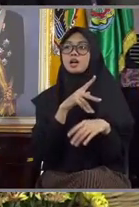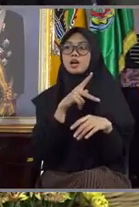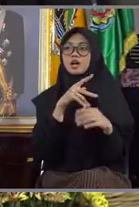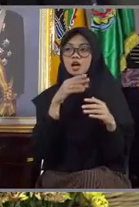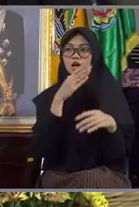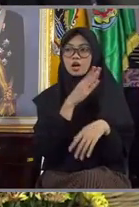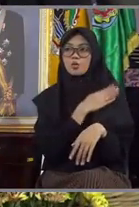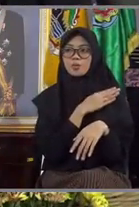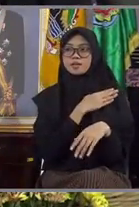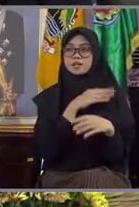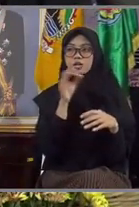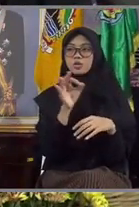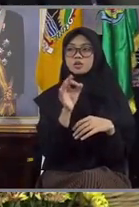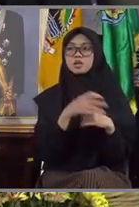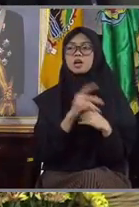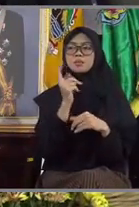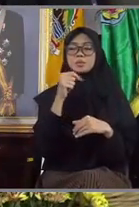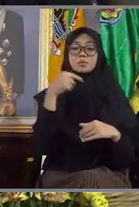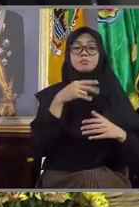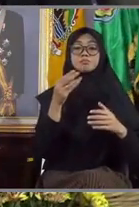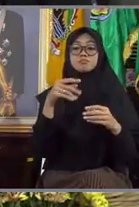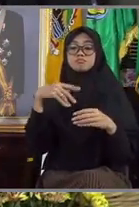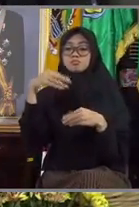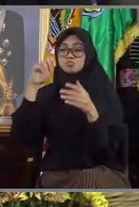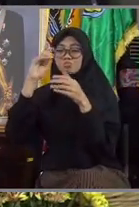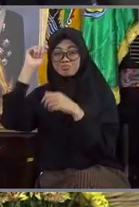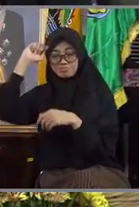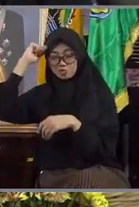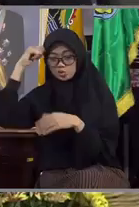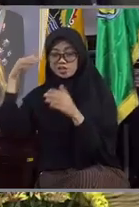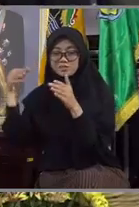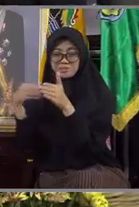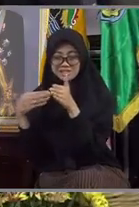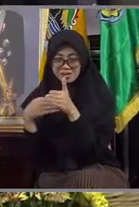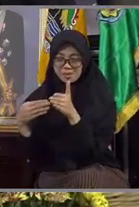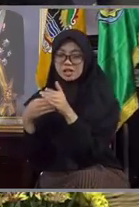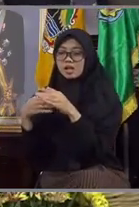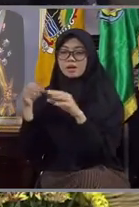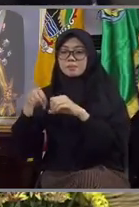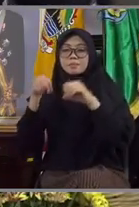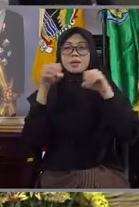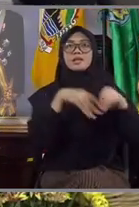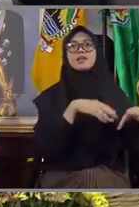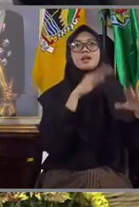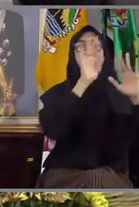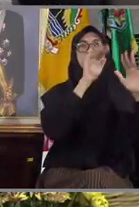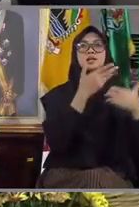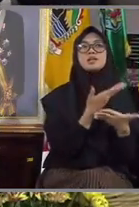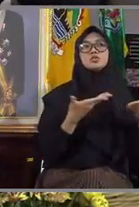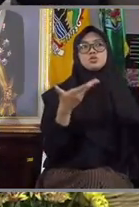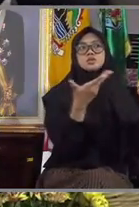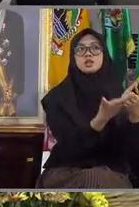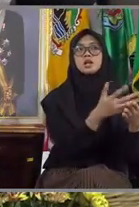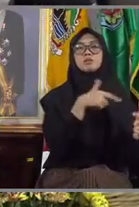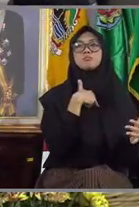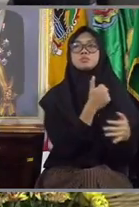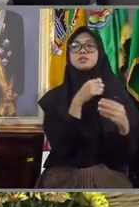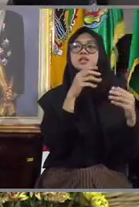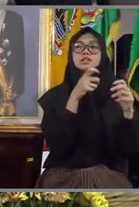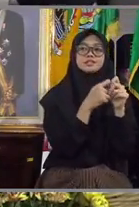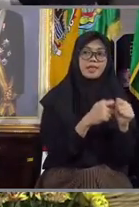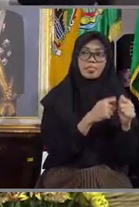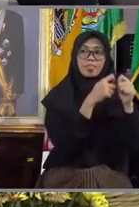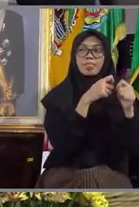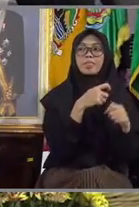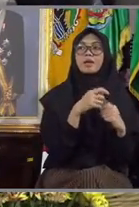ke dalam media teknologi, media yang lebih canggih, sehingga jenengan bisa cicet. Rapercoyo, dadio follower,